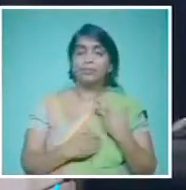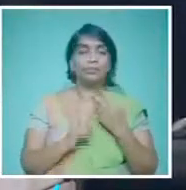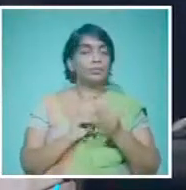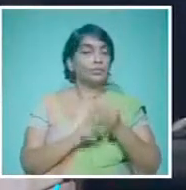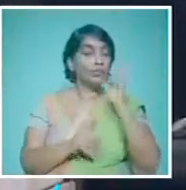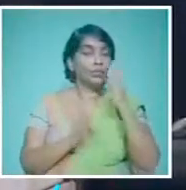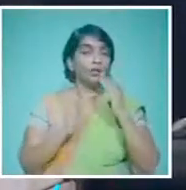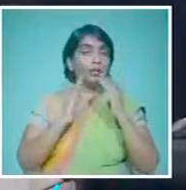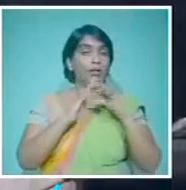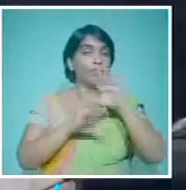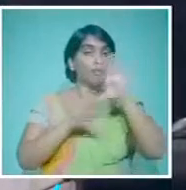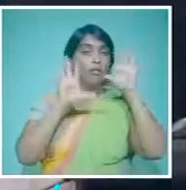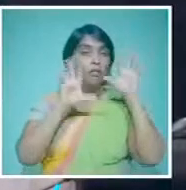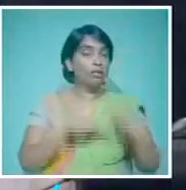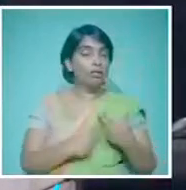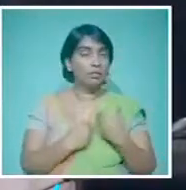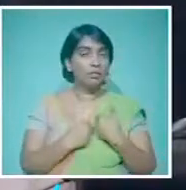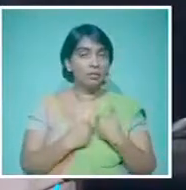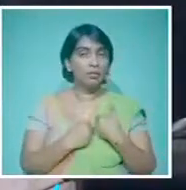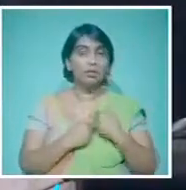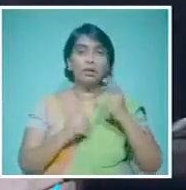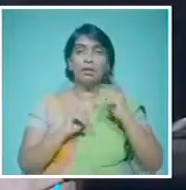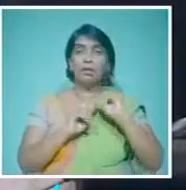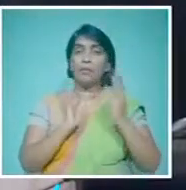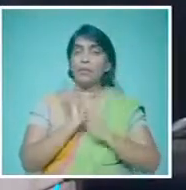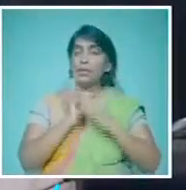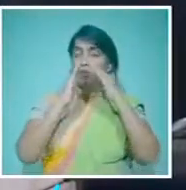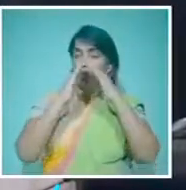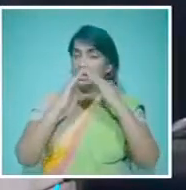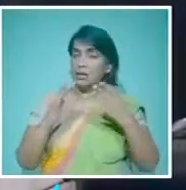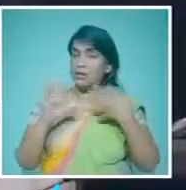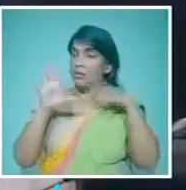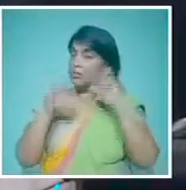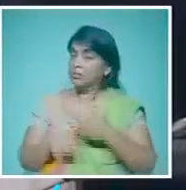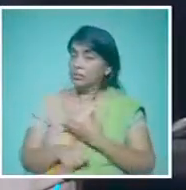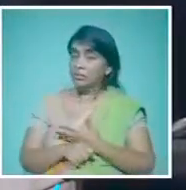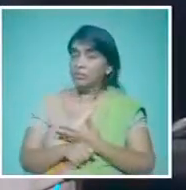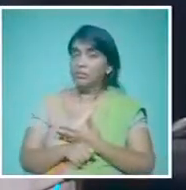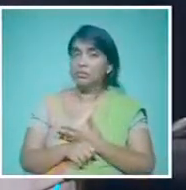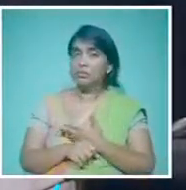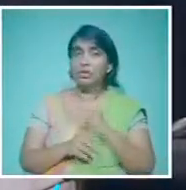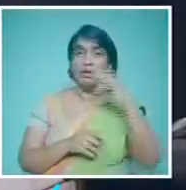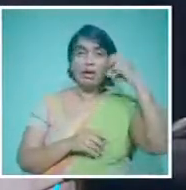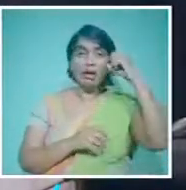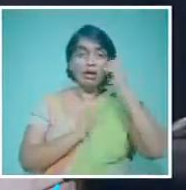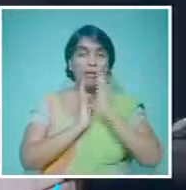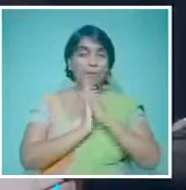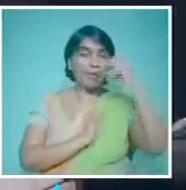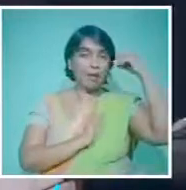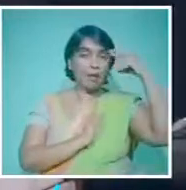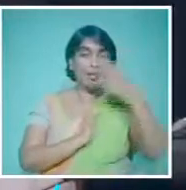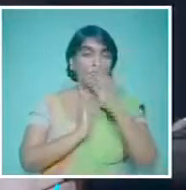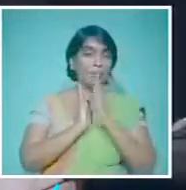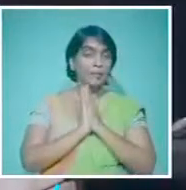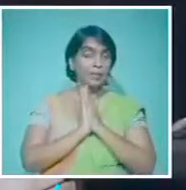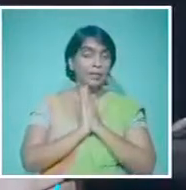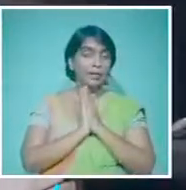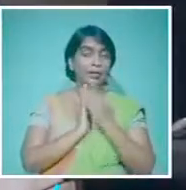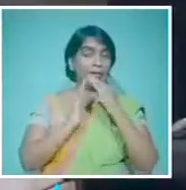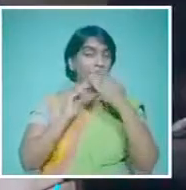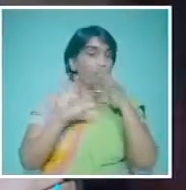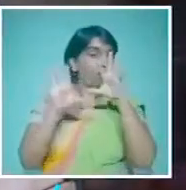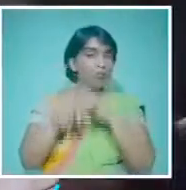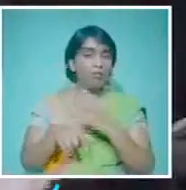ජනාධිපති මන්දිරේ වට කරන් අරලියගහ මන්දිරේ වට කරන්න මුළු කොළඹම වට කරන්න තිබුණා